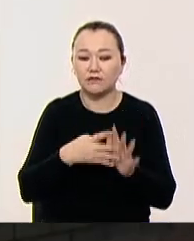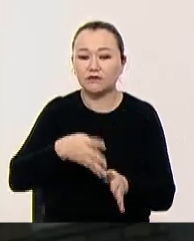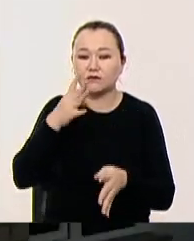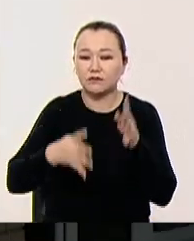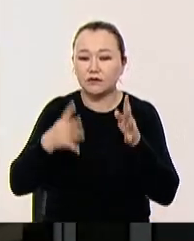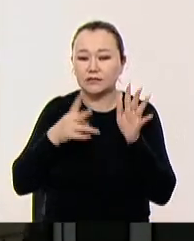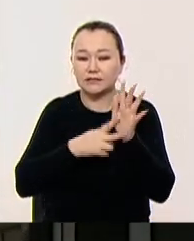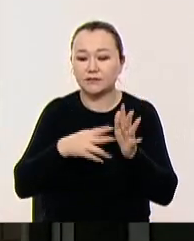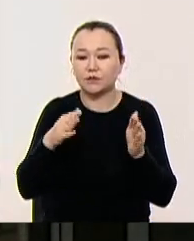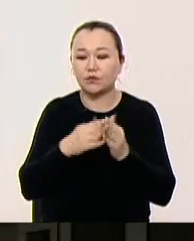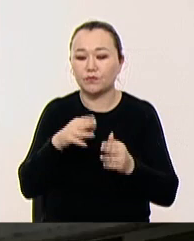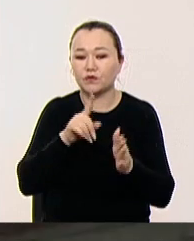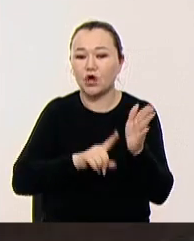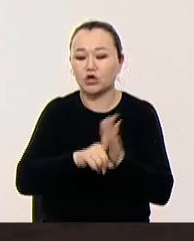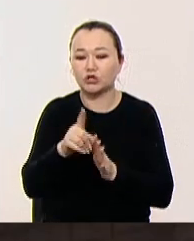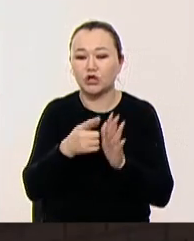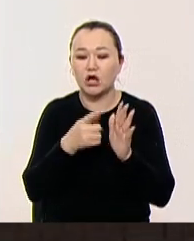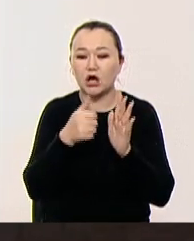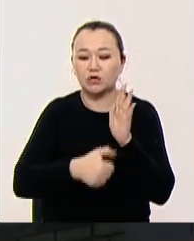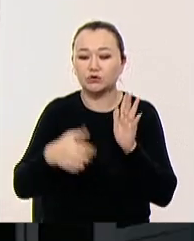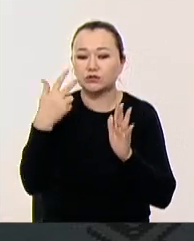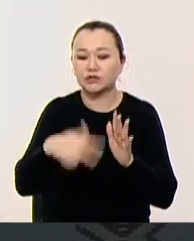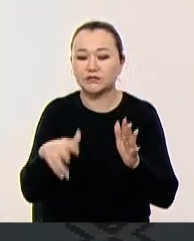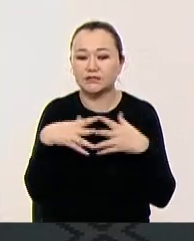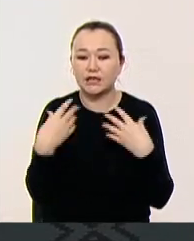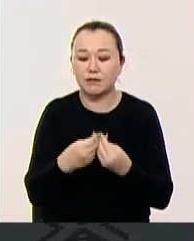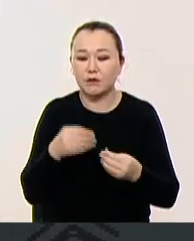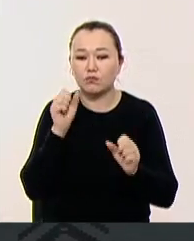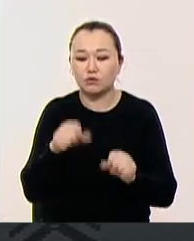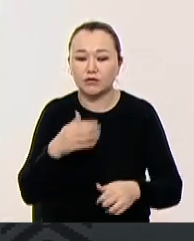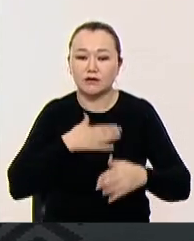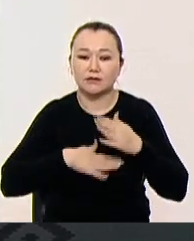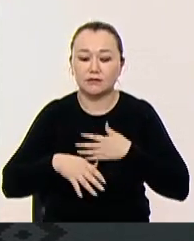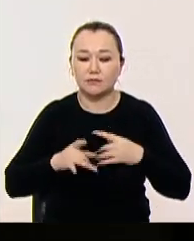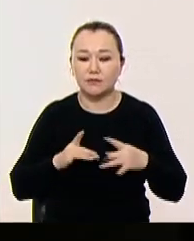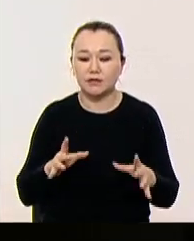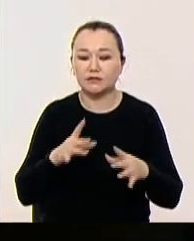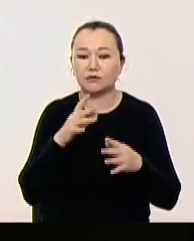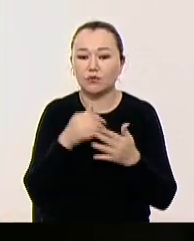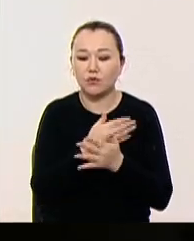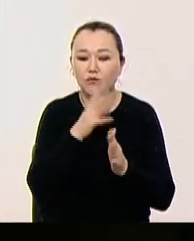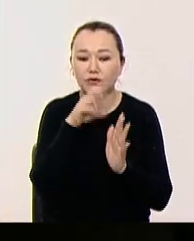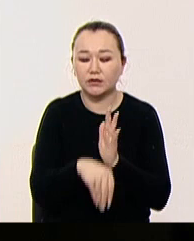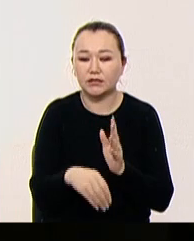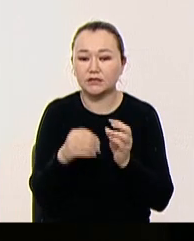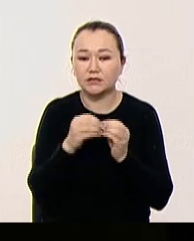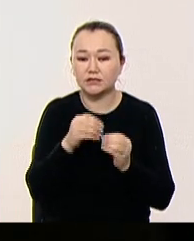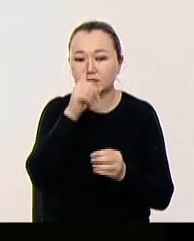құрылысы басталды. Бұл тағы 630 отбасына қоныс тойын тойлауға мүмкіндік береді. Биыл 10 ай